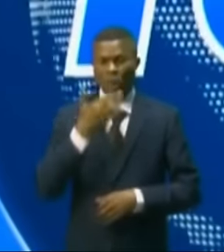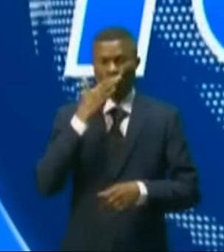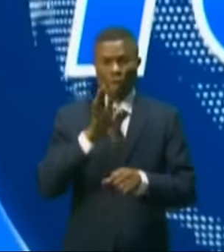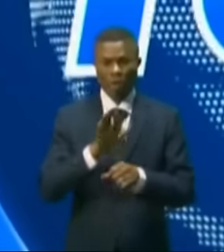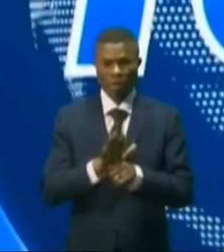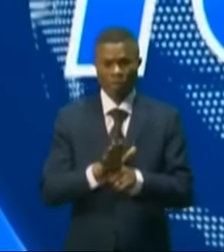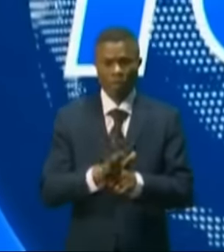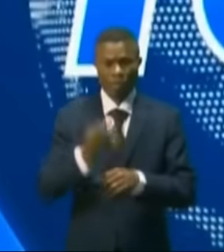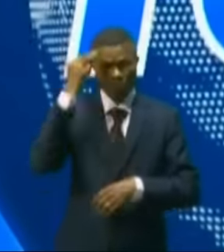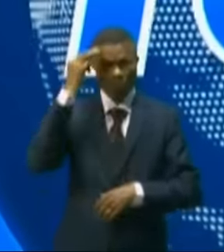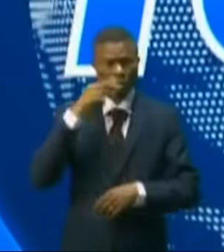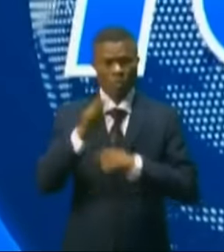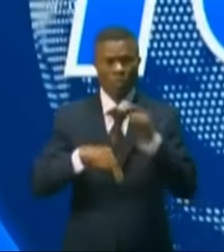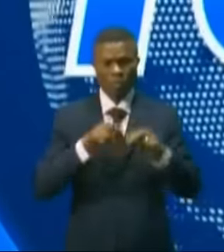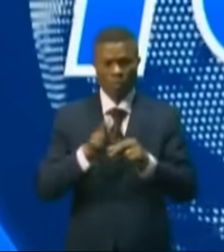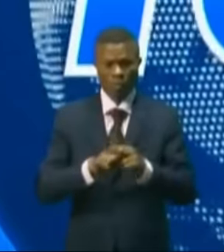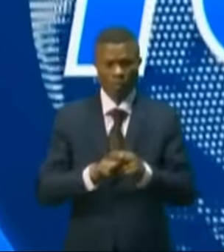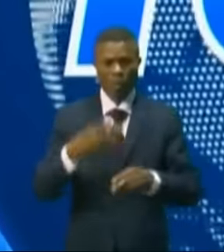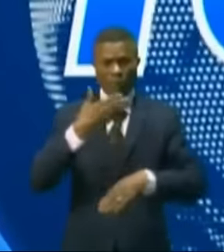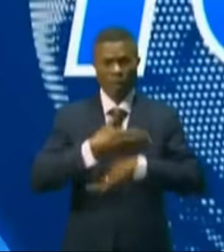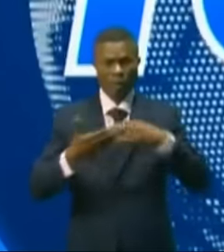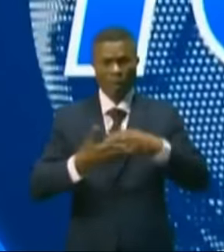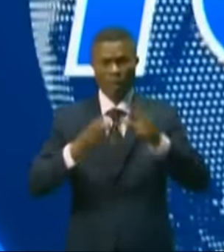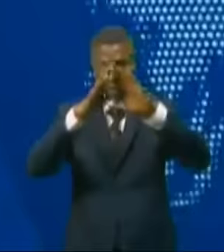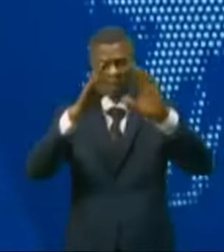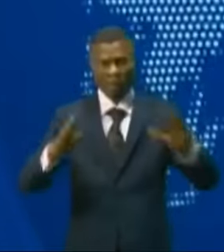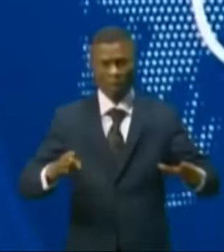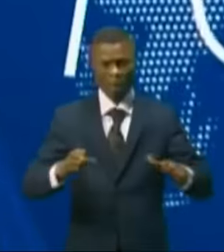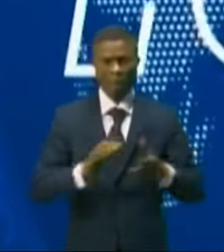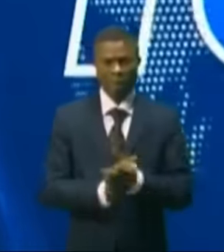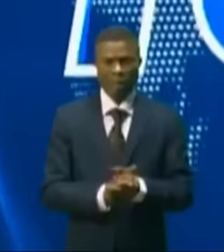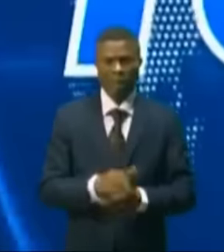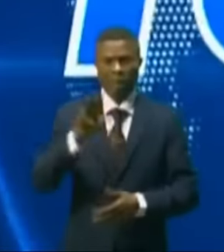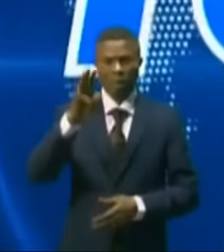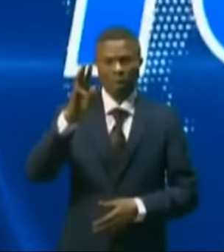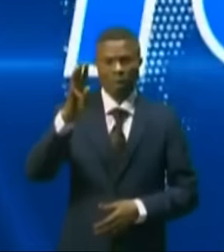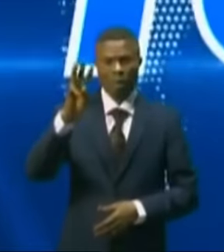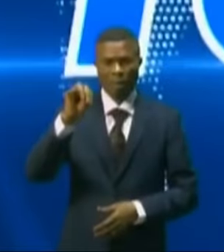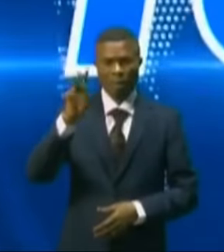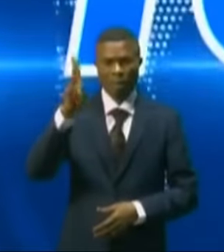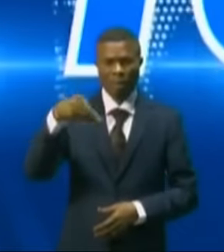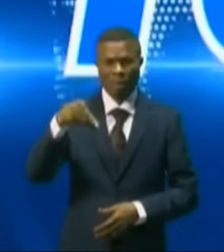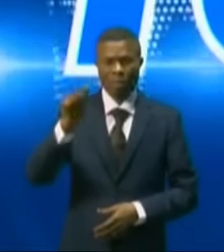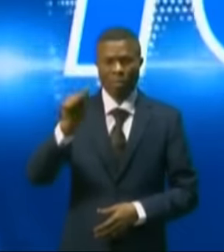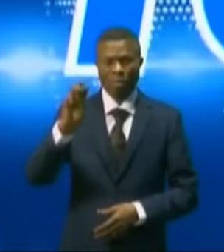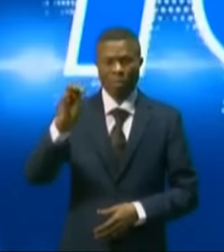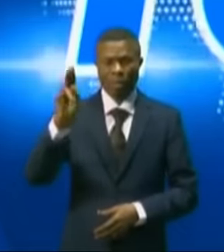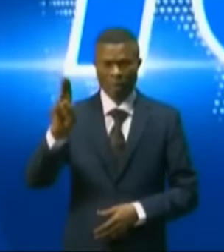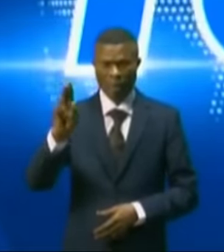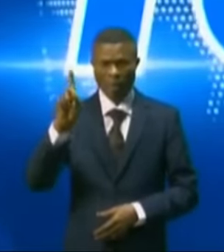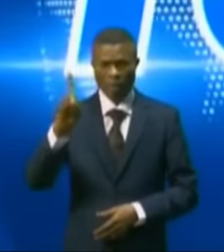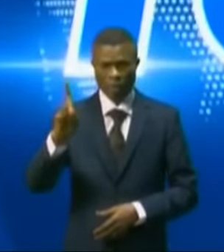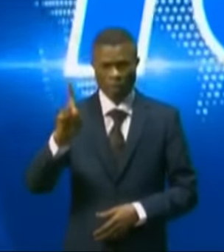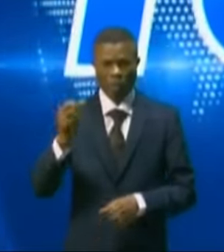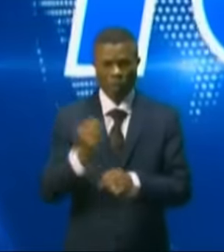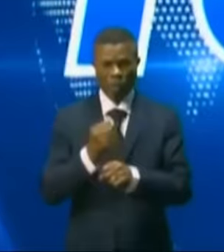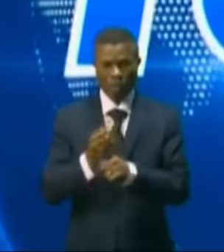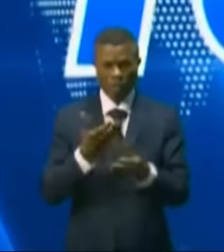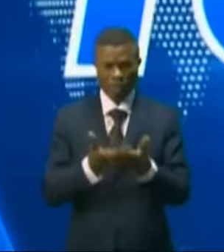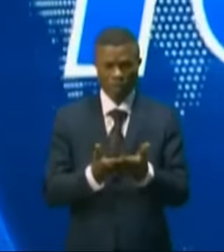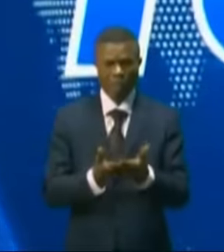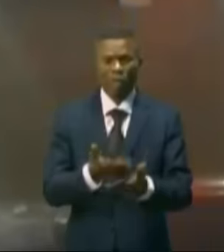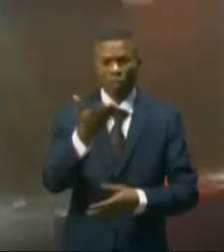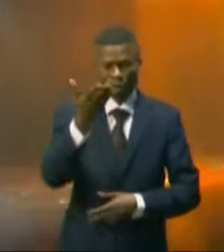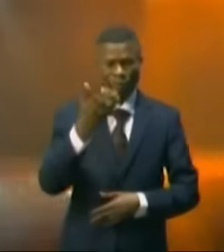donné par le ministre national de l'urbanisme et habitat, Crispin Mbadou, en séjour de travail dans cette partie du pays. Commentaire Eric